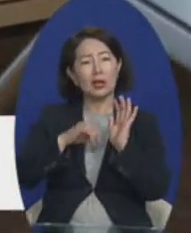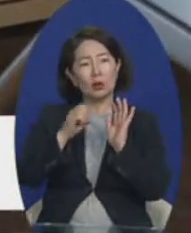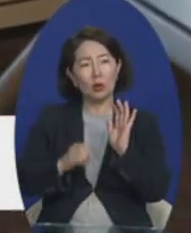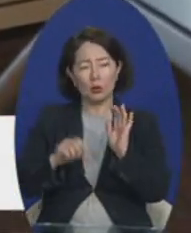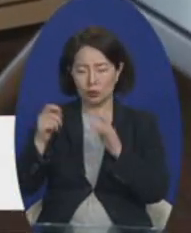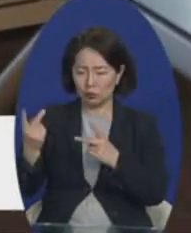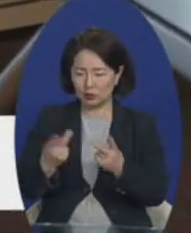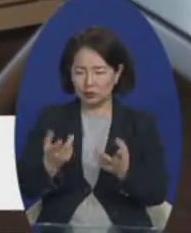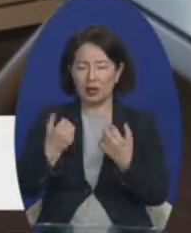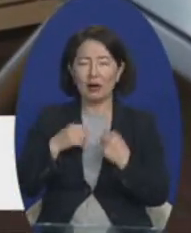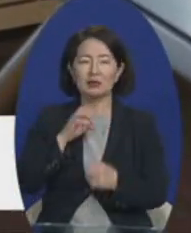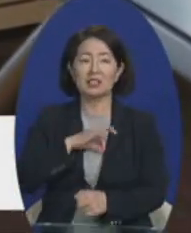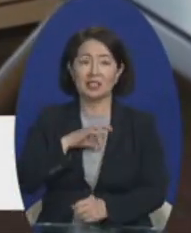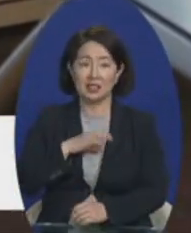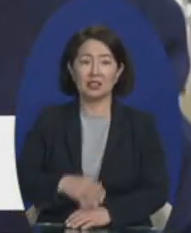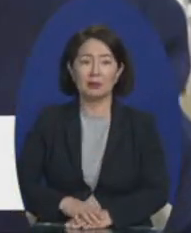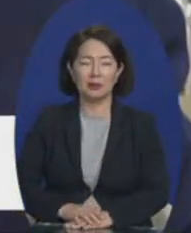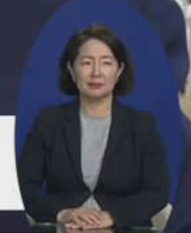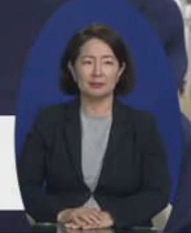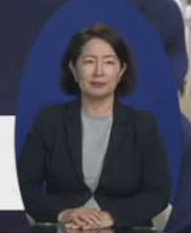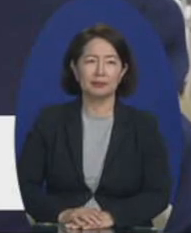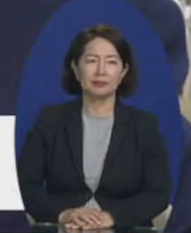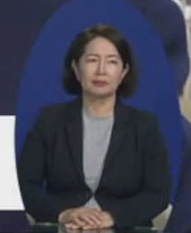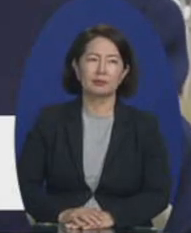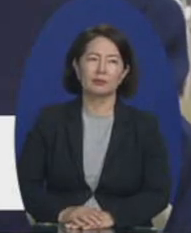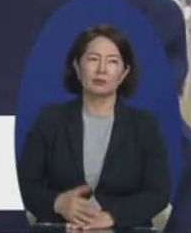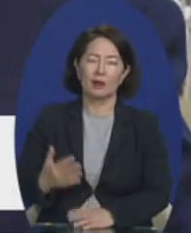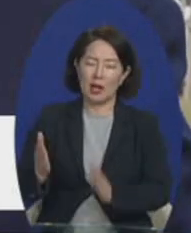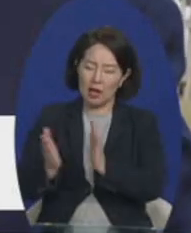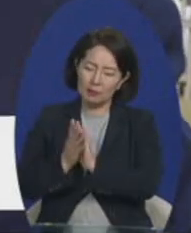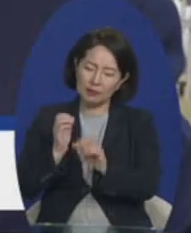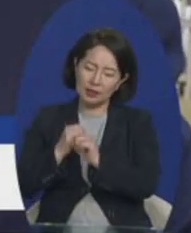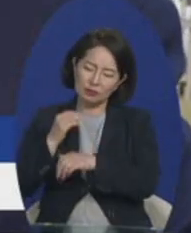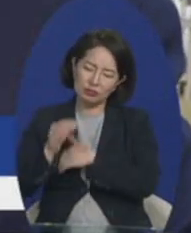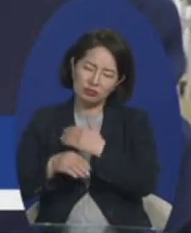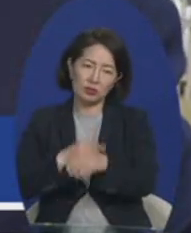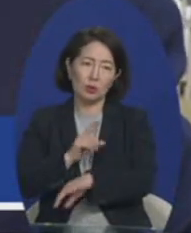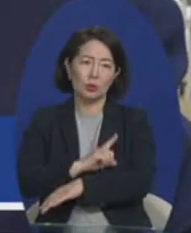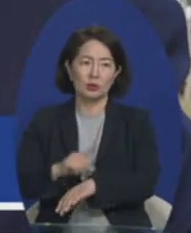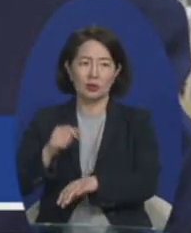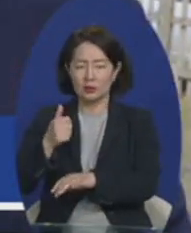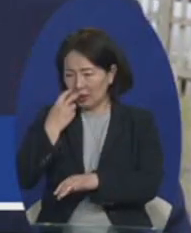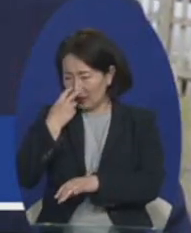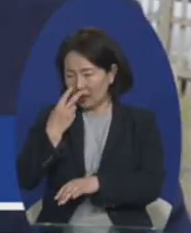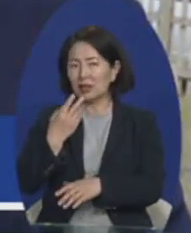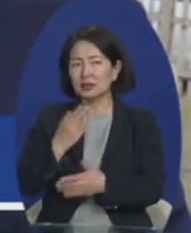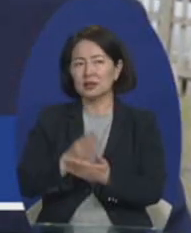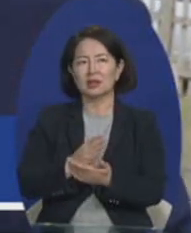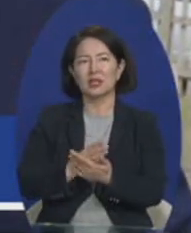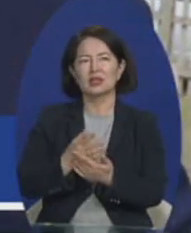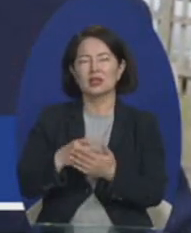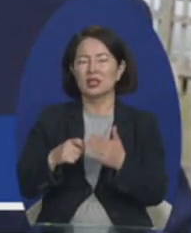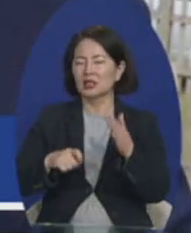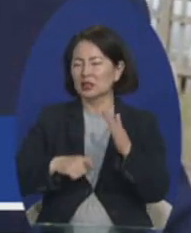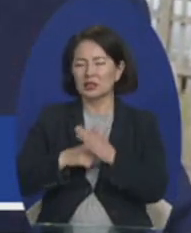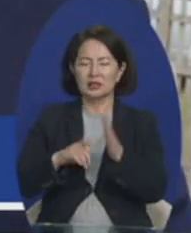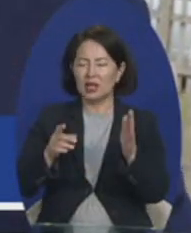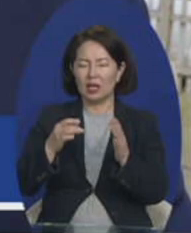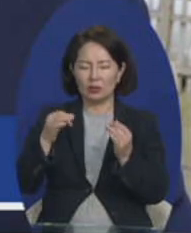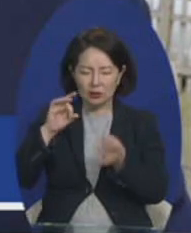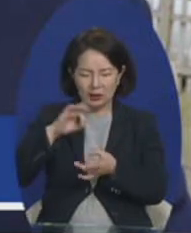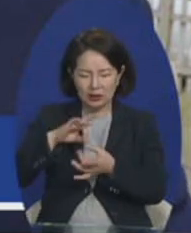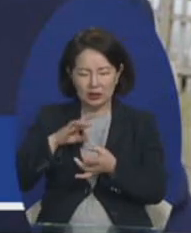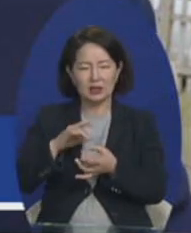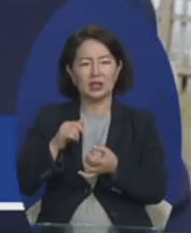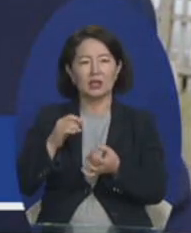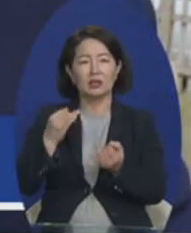тус үйлчилгээг ашиглаж байна. Хамтарсан энэ ажил маань бол ихээхэн үр дүнтэй байхаар харагдаж байгаа. Тунгуяа хязгааргүй интернет хэрэгэлдэг ийм байдлаар